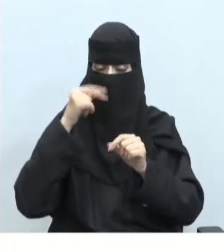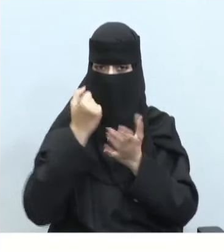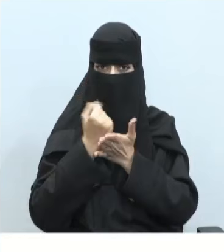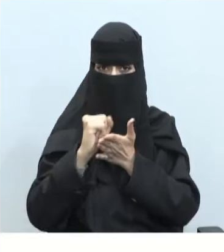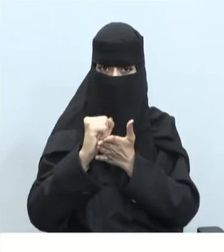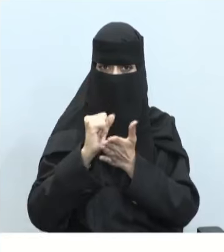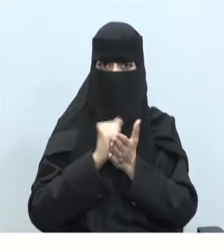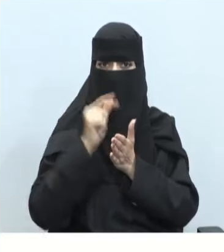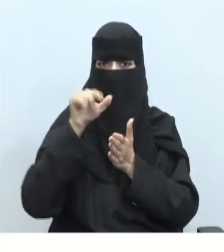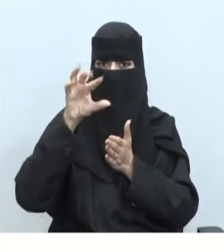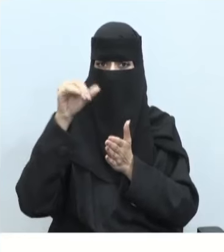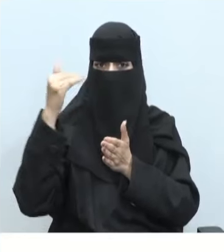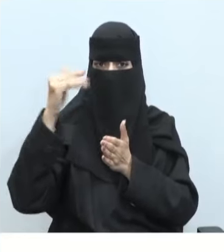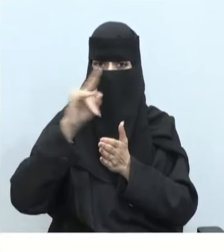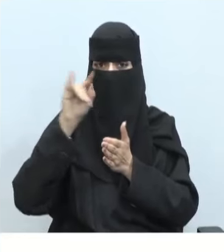حذف